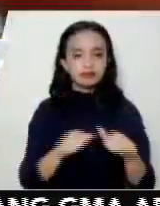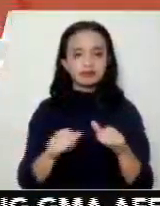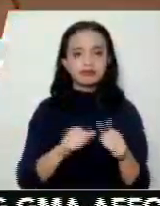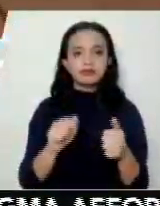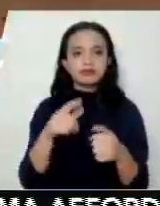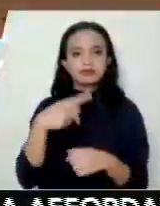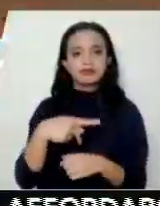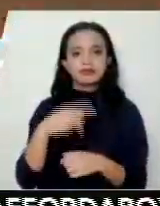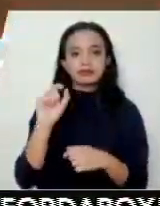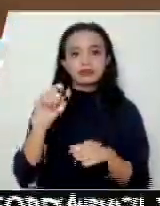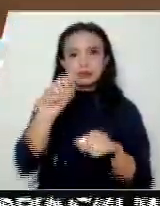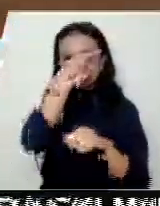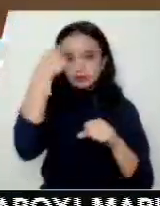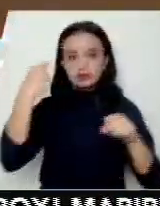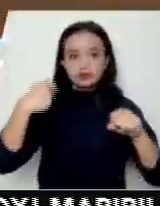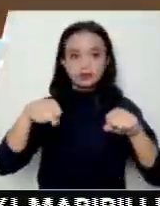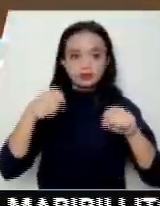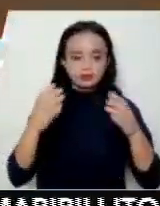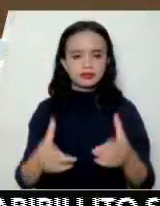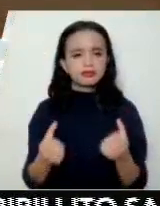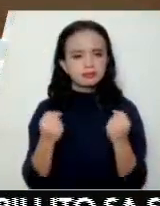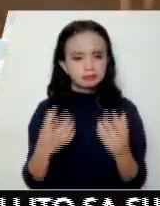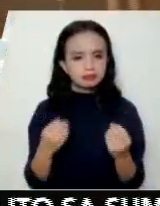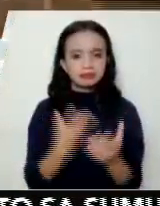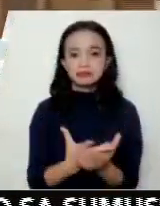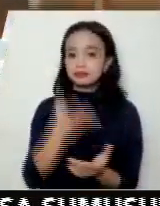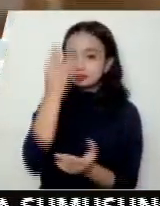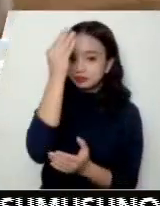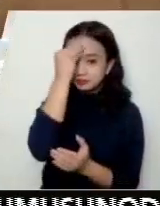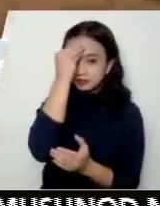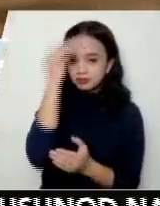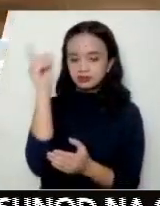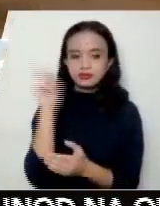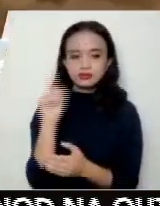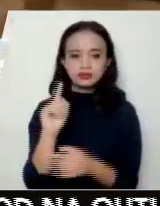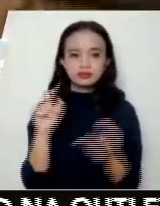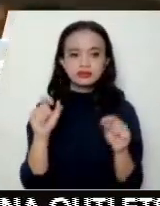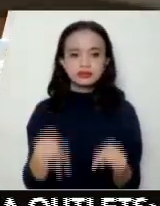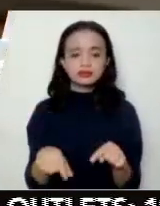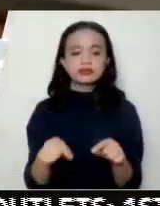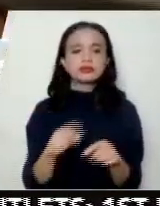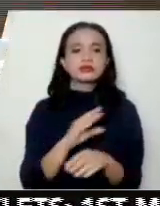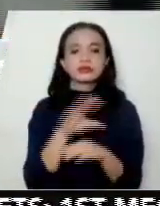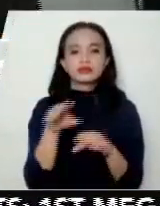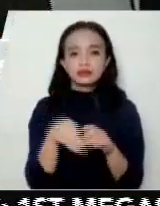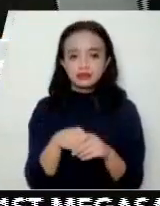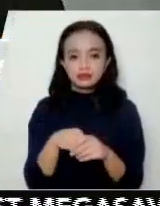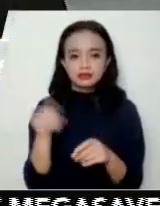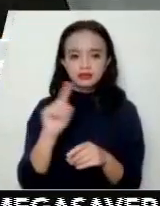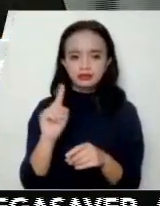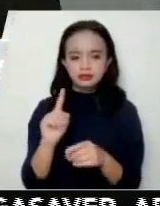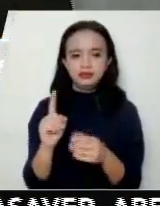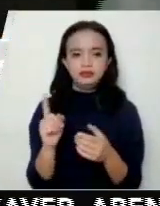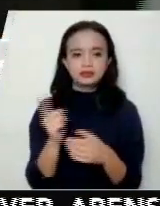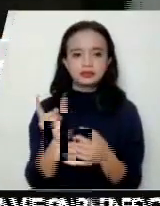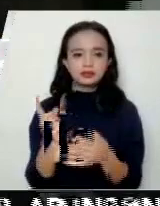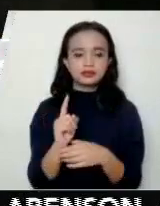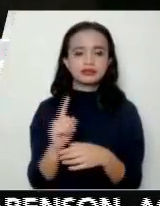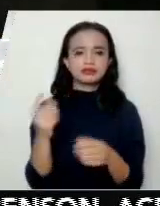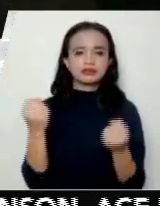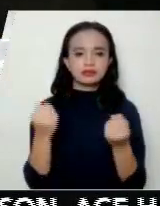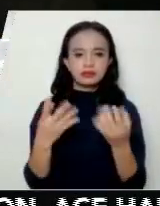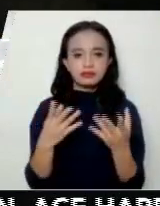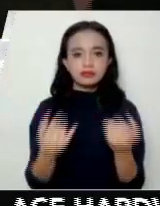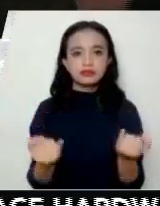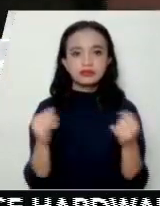rid marami raw siyang natutunan sa paghihiwalay ng taon kabilang na ang pagkakasangkot sa isang controversial exchange